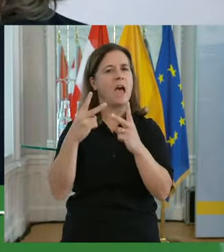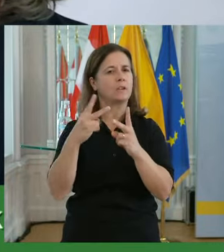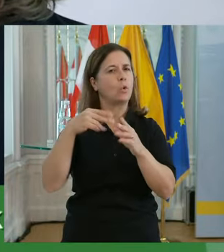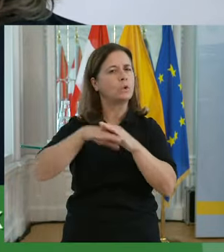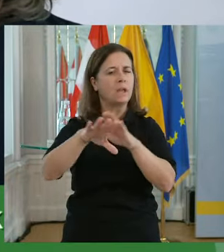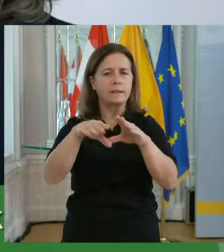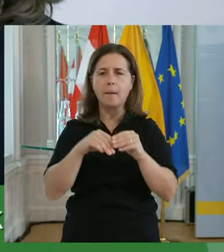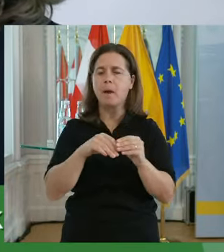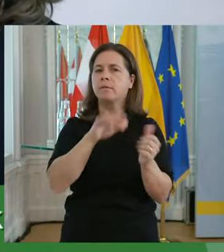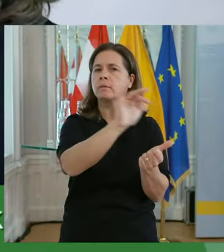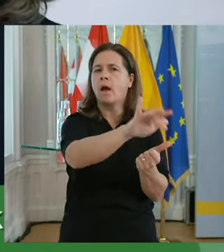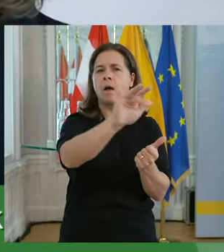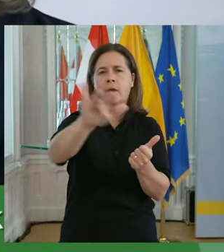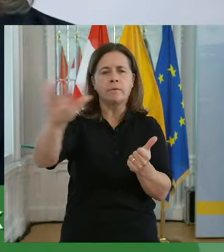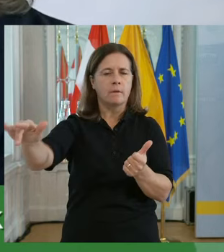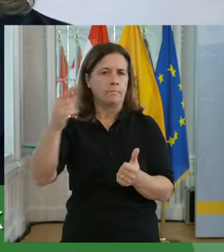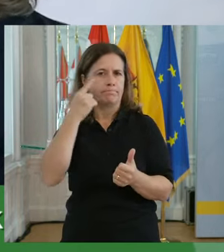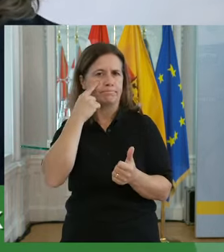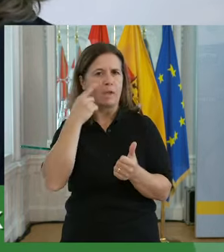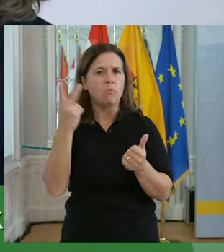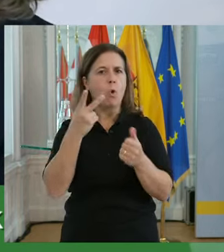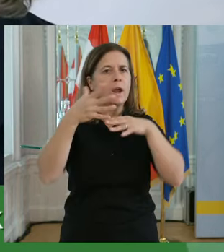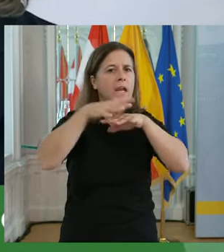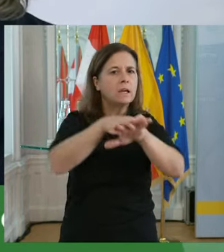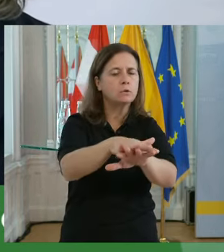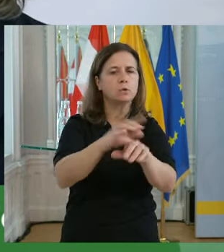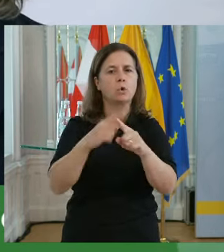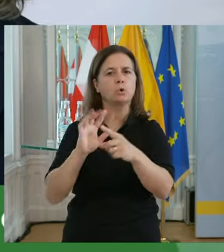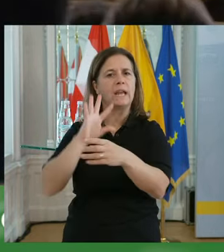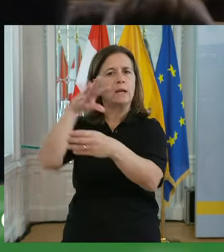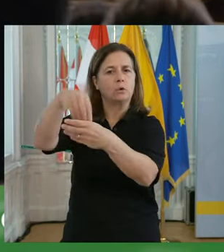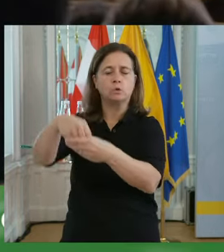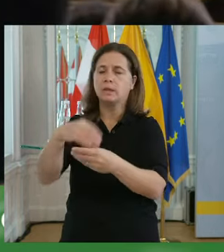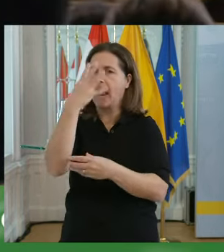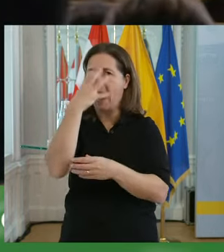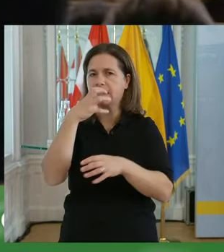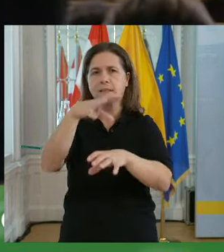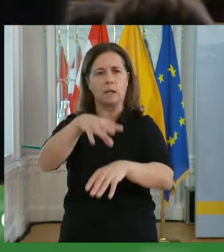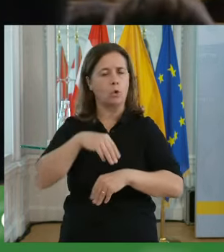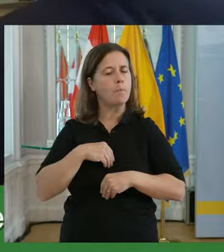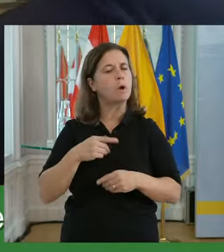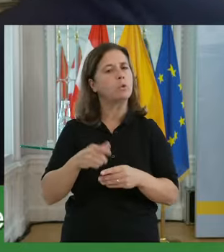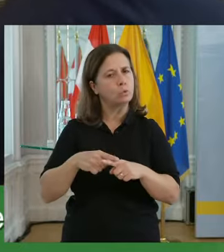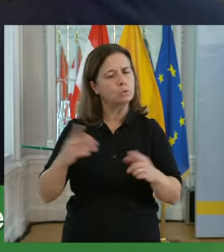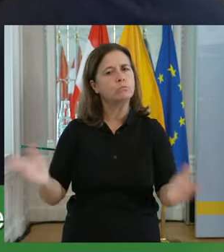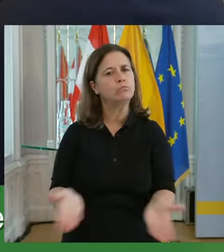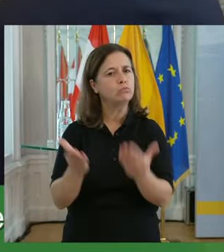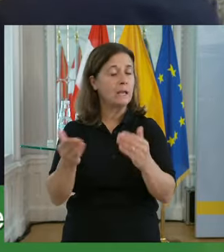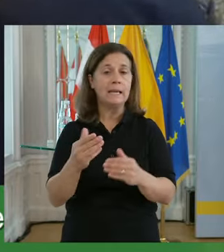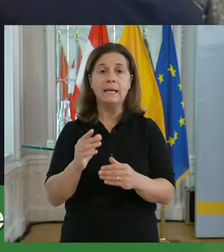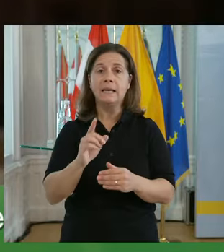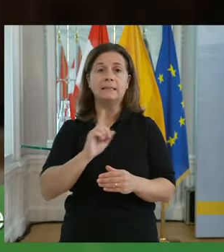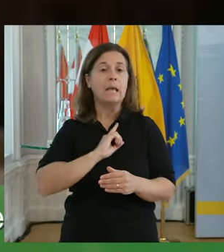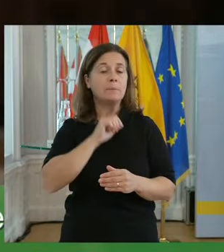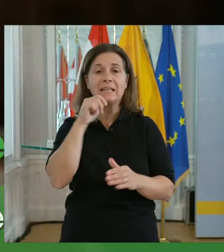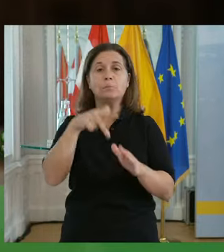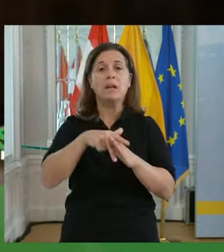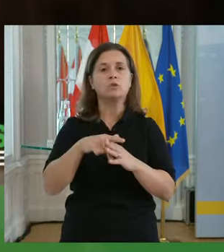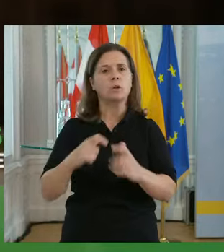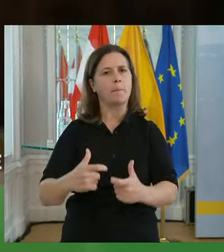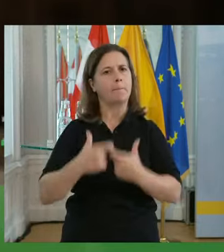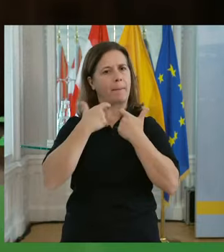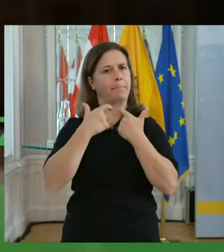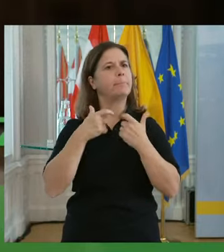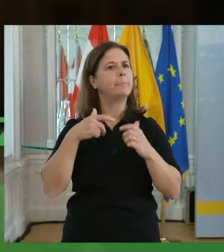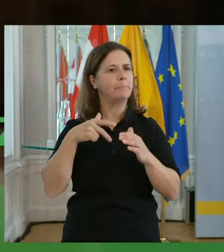sieht man überall dort, wo Integration und Inklusion auch tatsächlich ernst genommen und betrieben wird. Man ist nicht behindert, man wird behindert